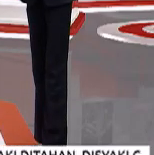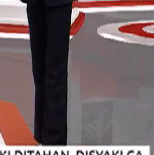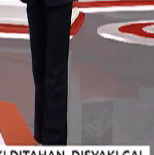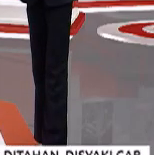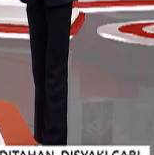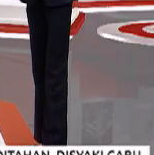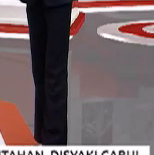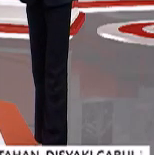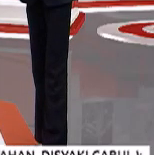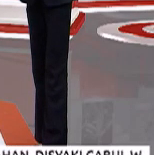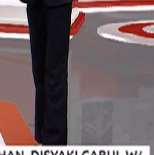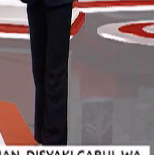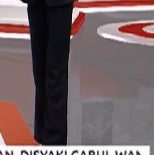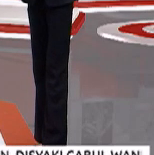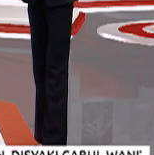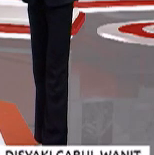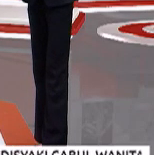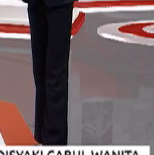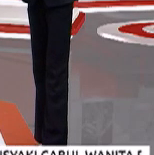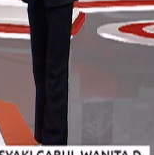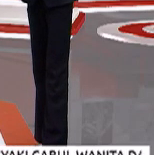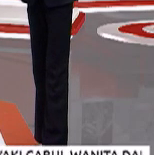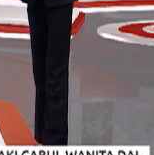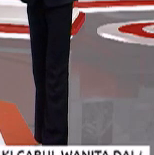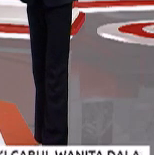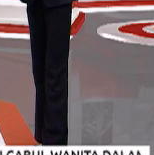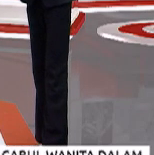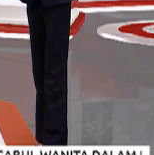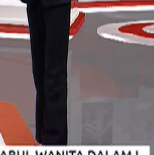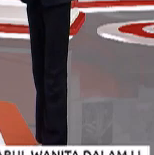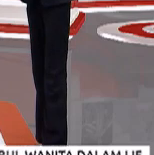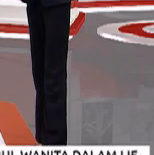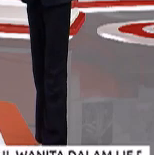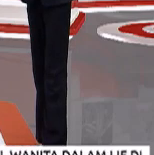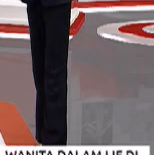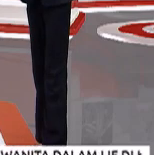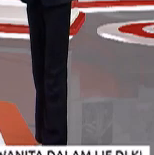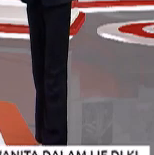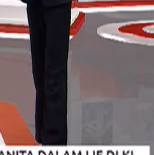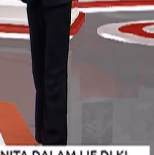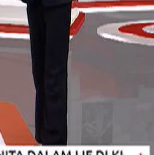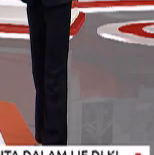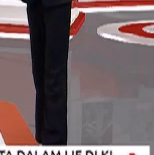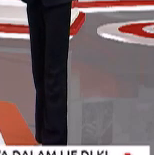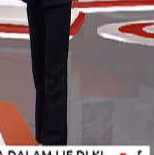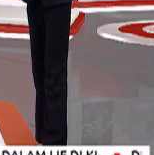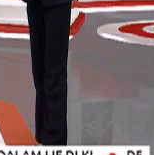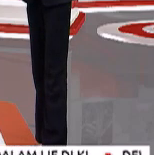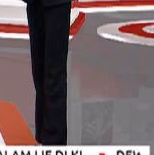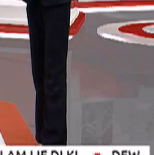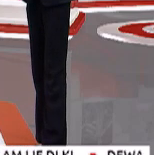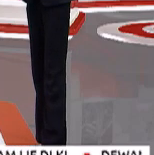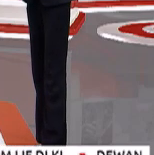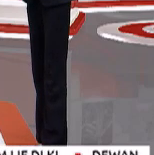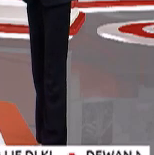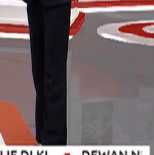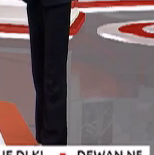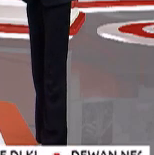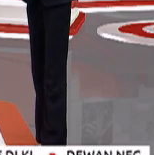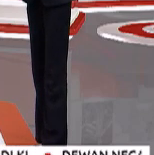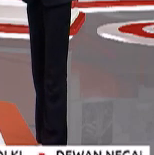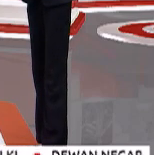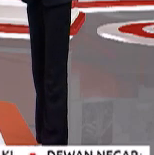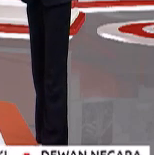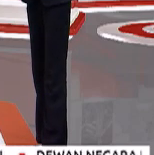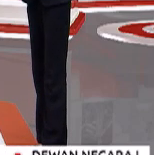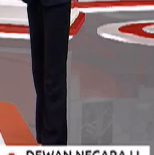Saudara, untuk waktu ini kita ke perkembangan sukan. Rakan setugas Ifah Hazim sudah bersedia untuk membawakan perkembangannya. Apa yang menarik Ifah malam ini? Malam ini kita ada berita